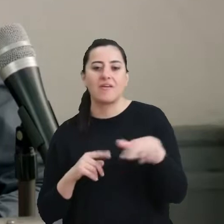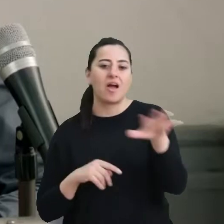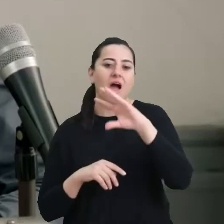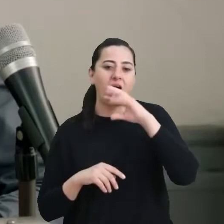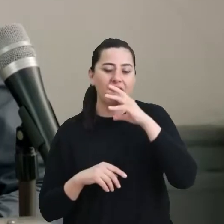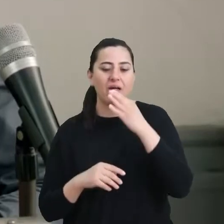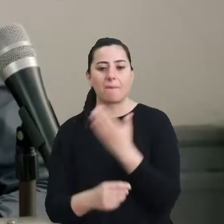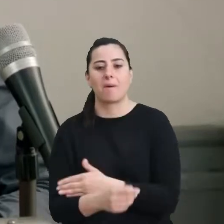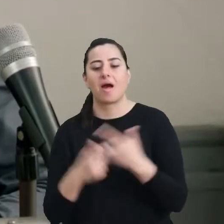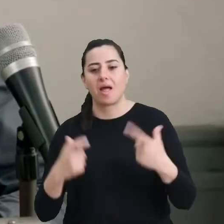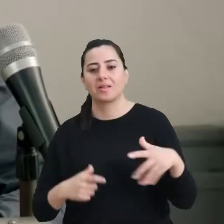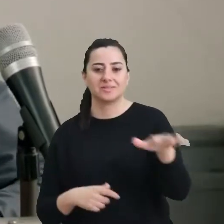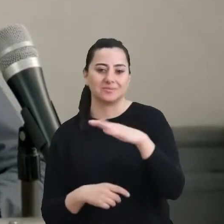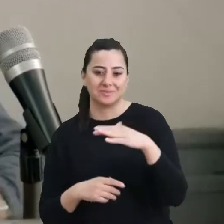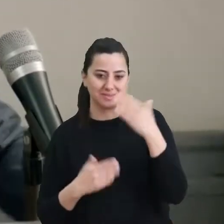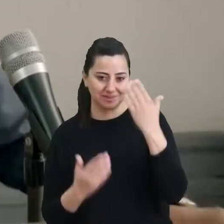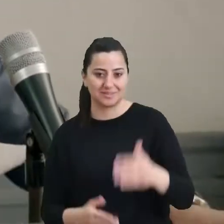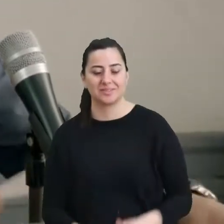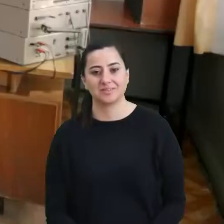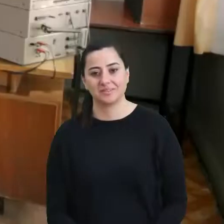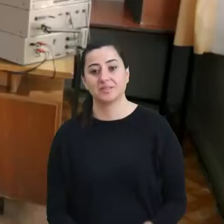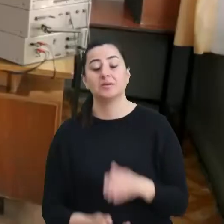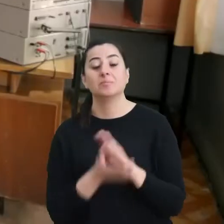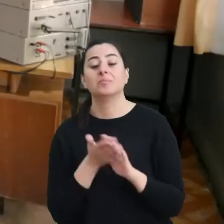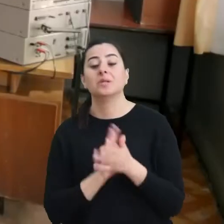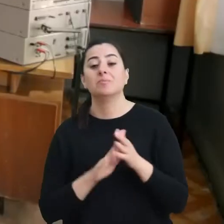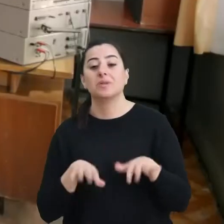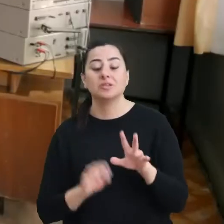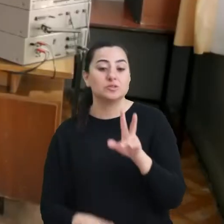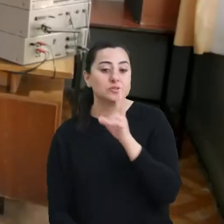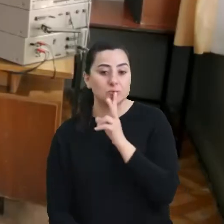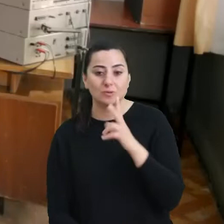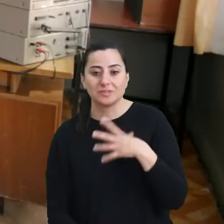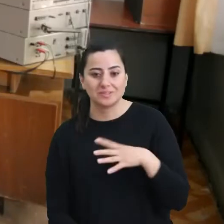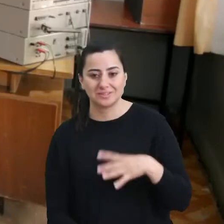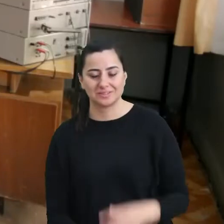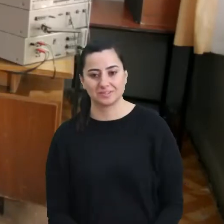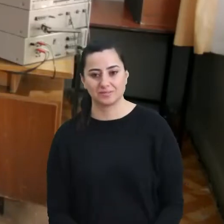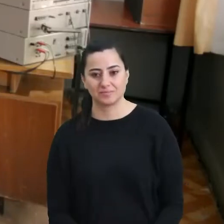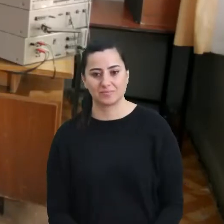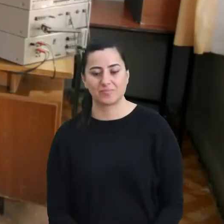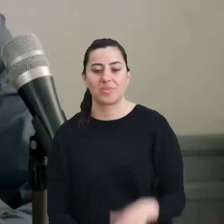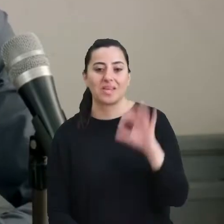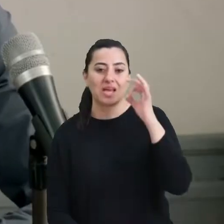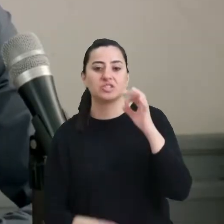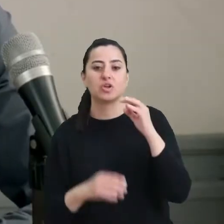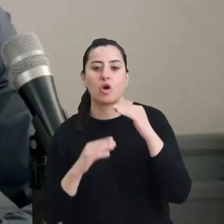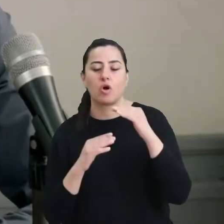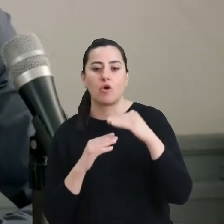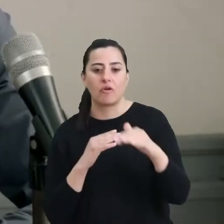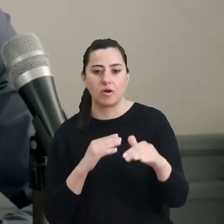Ayvalık mahallesi sakinlerine demiş. Bitmedi. Son isteğimize geçiyoruz. Yeşilova'dan...